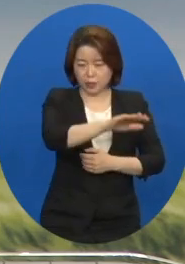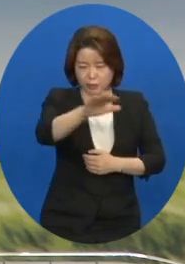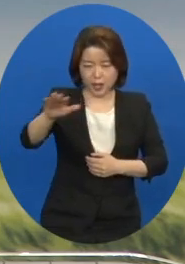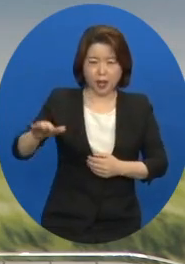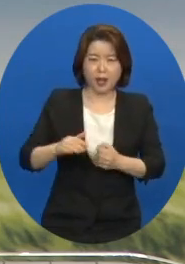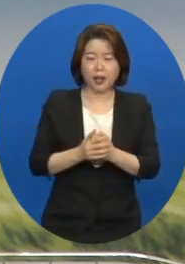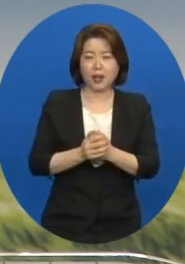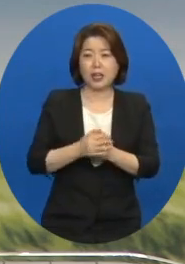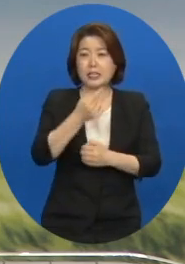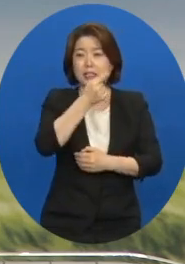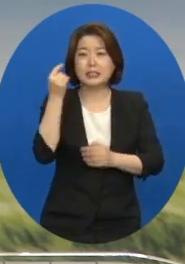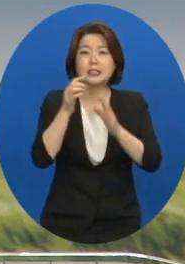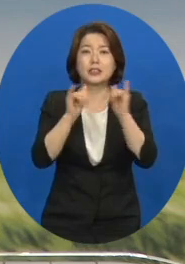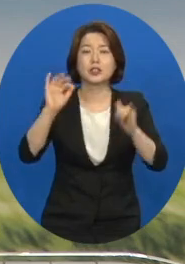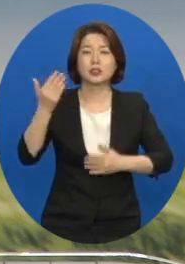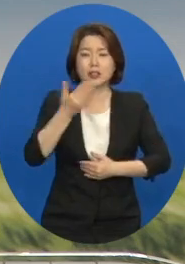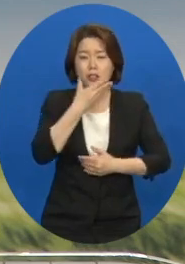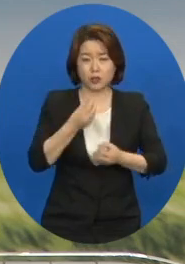되기를 축복합니다.